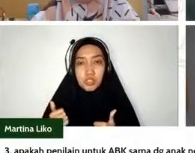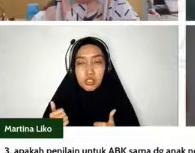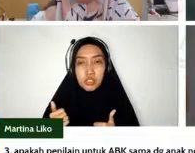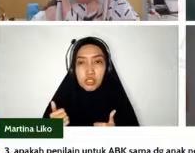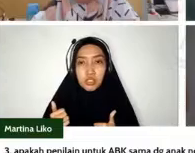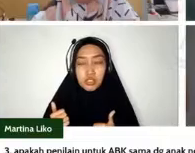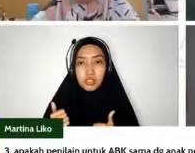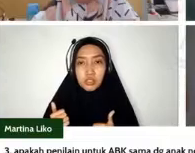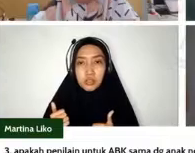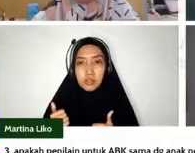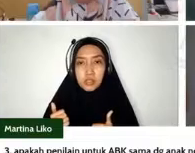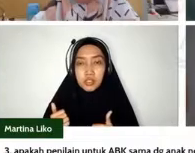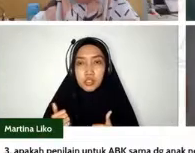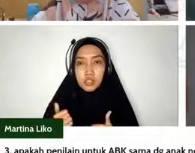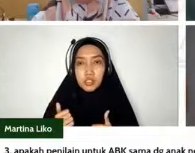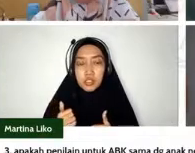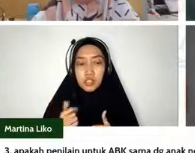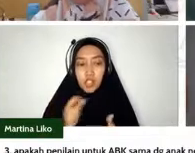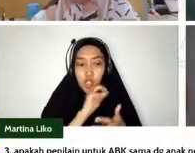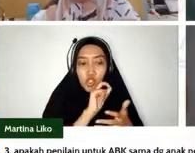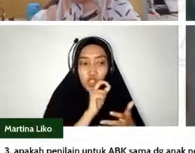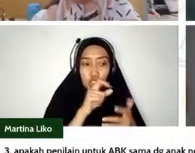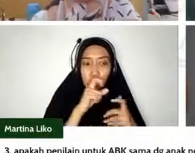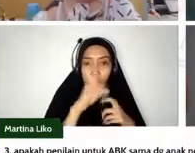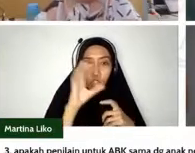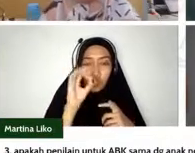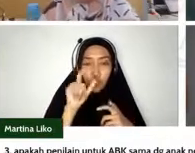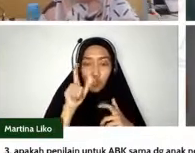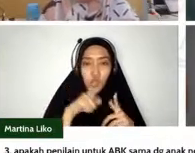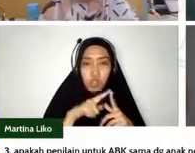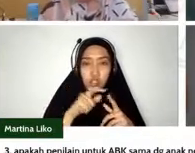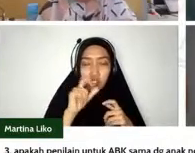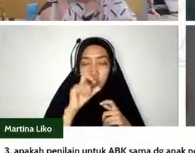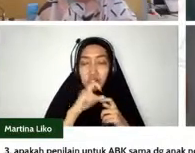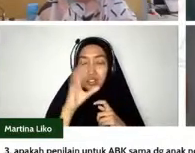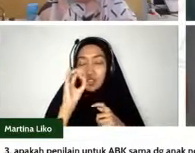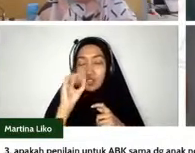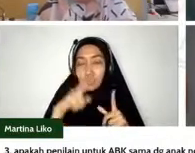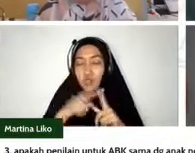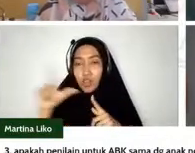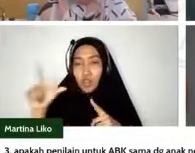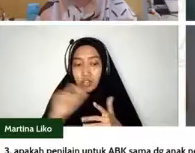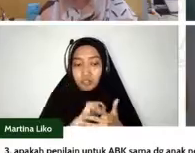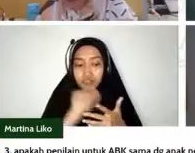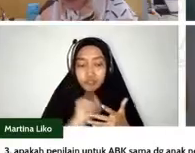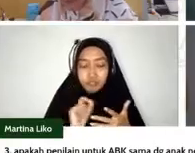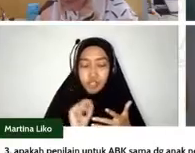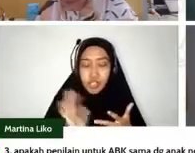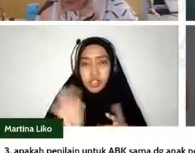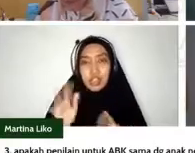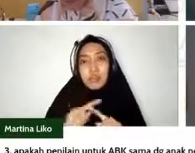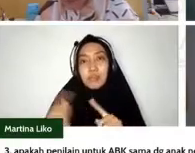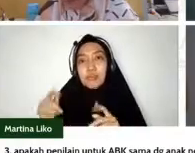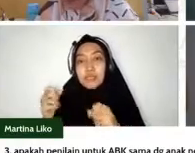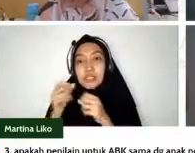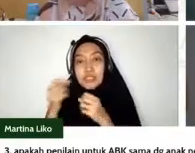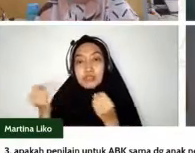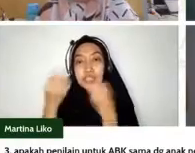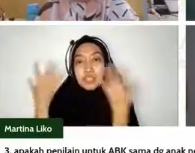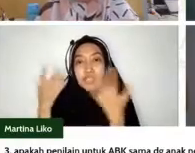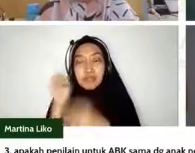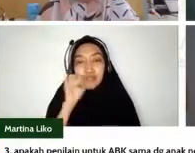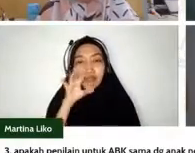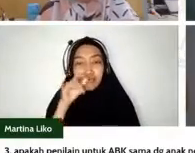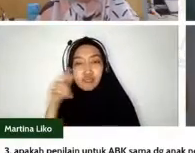nggak harus dengan mengerjakan soal gitu kan, tapi juga mungkin dia bisa menjelaskan melalui video kan